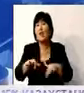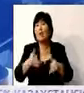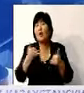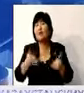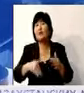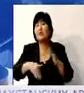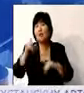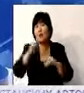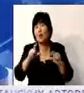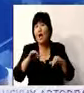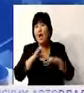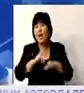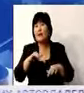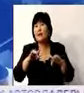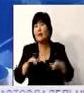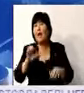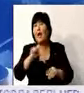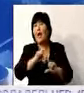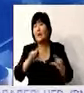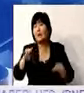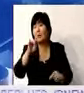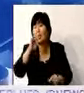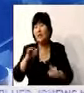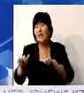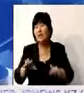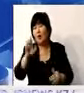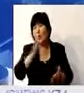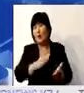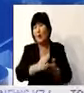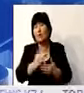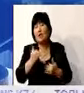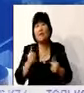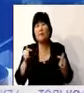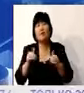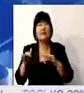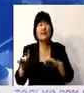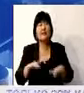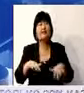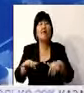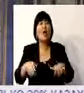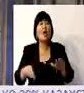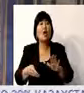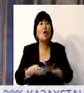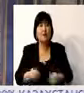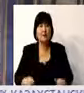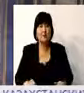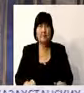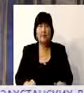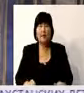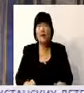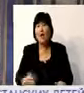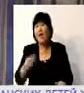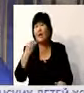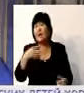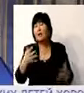высшей школе. Организаторы мероприятия Агентства Республики Казахстан по делам госслужбы и противодействию коррупции. От